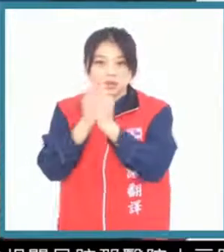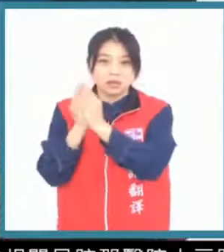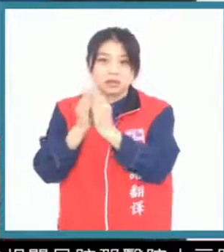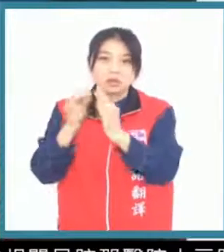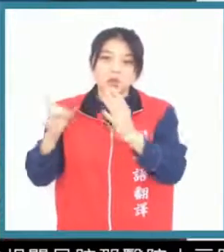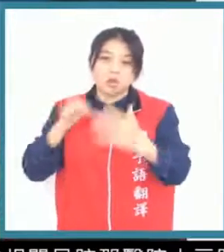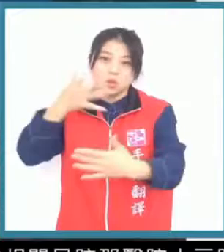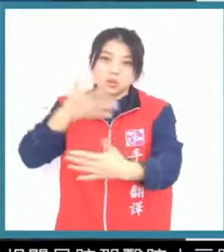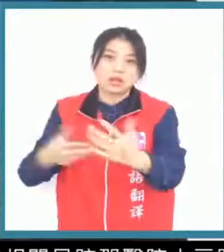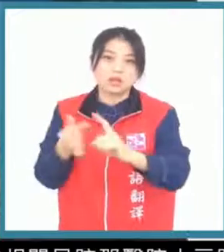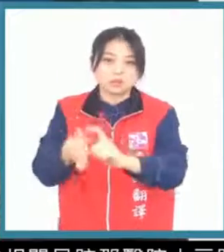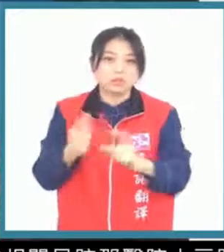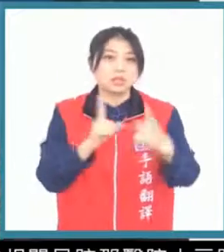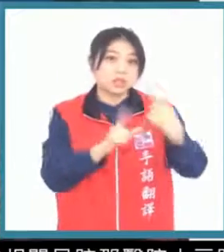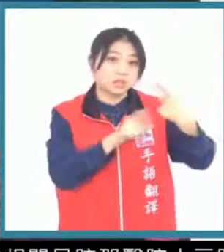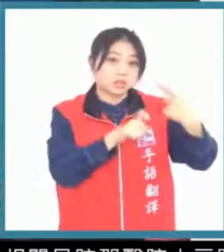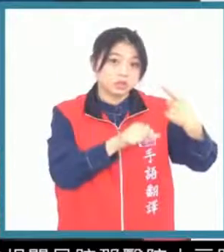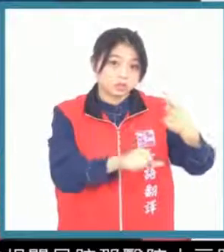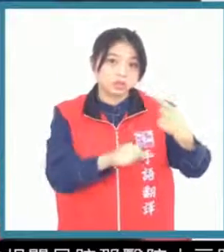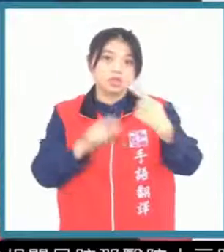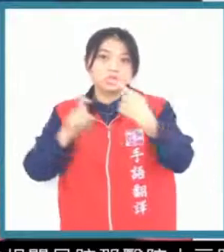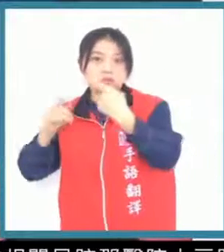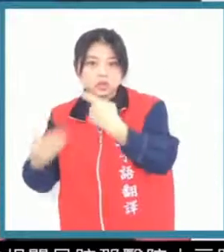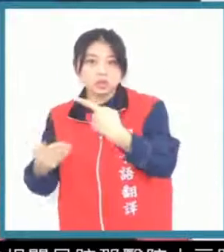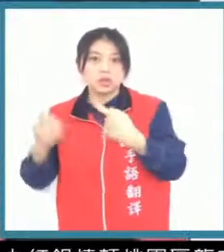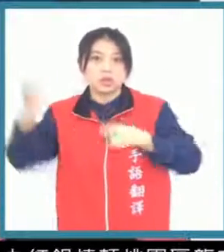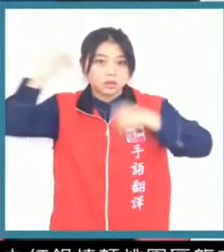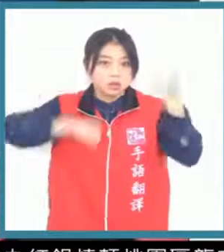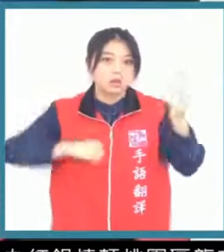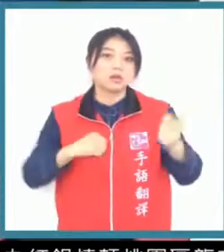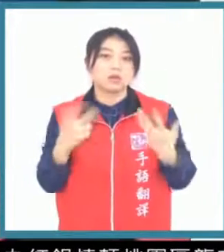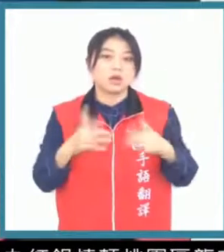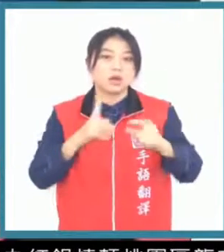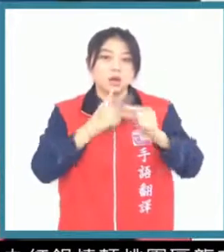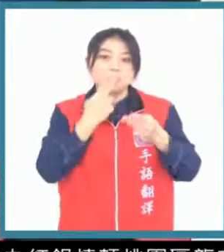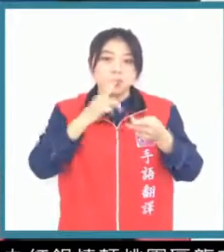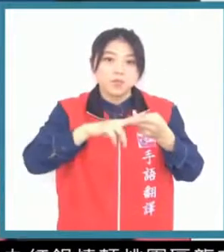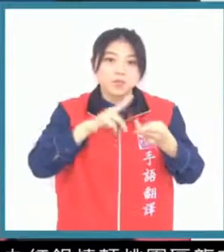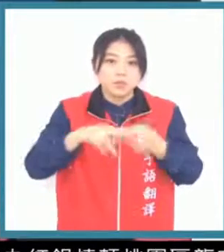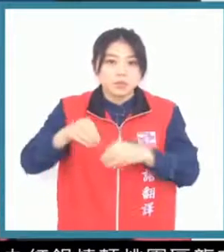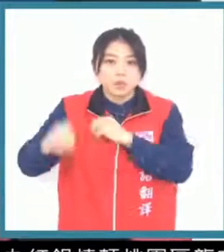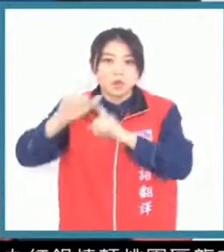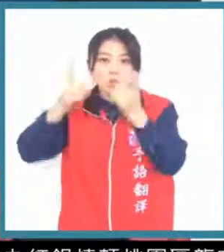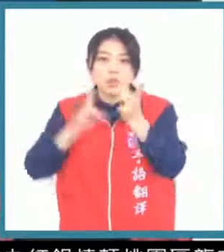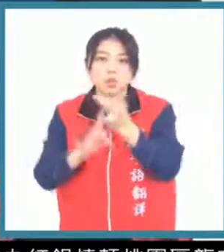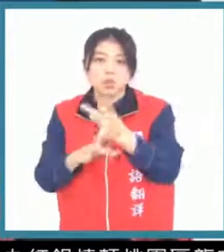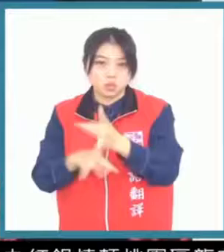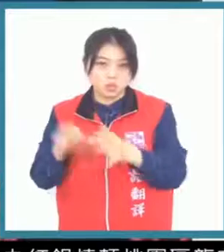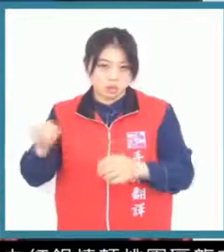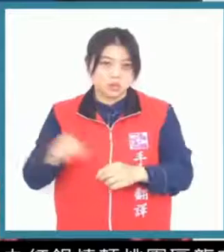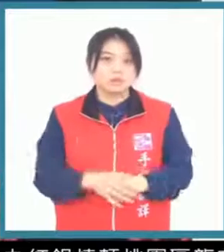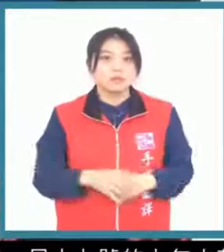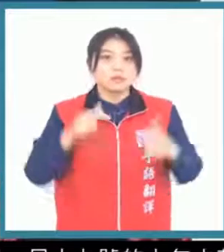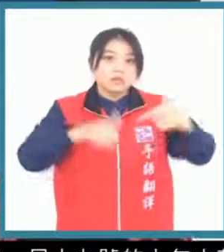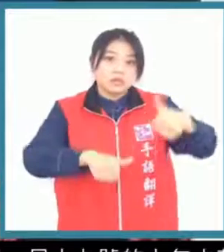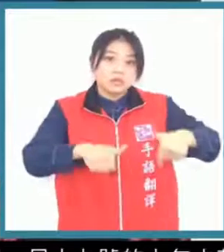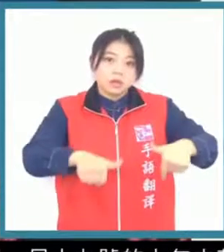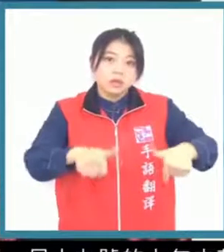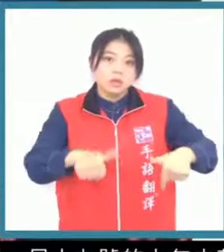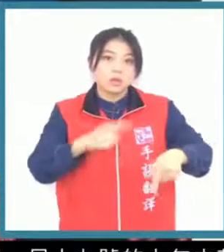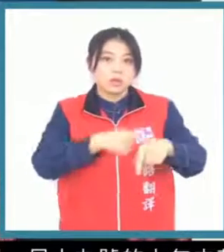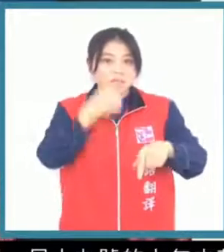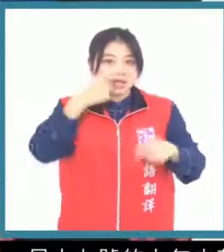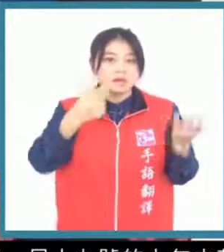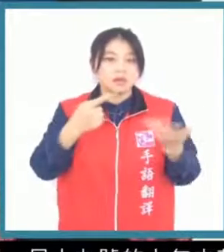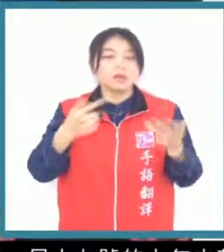38号。1月15号跟1月19号的上午，中华邮政芦竹邮局。下午的1点54分到2点半，